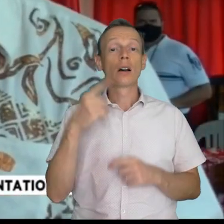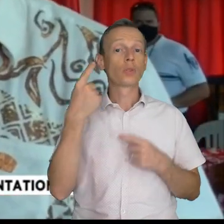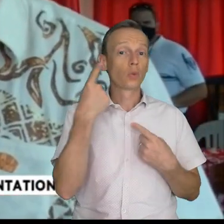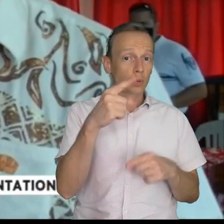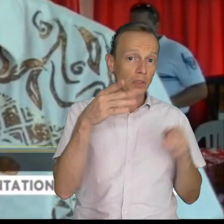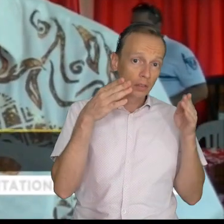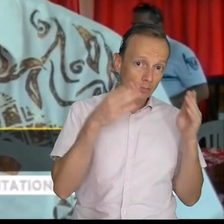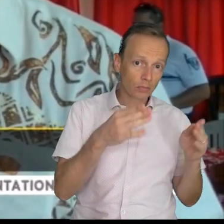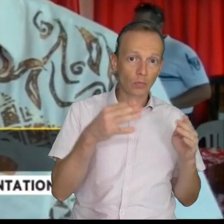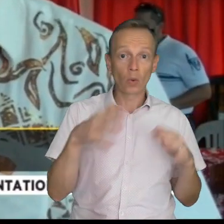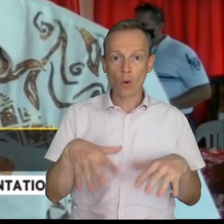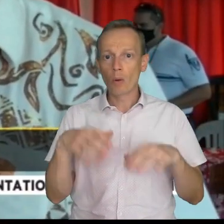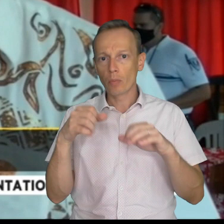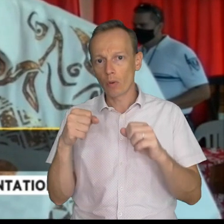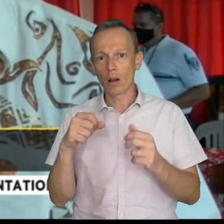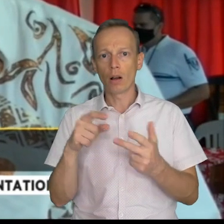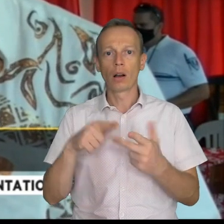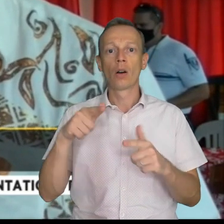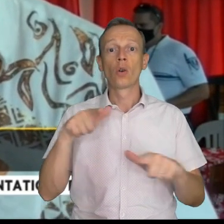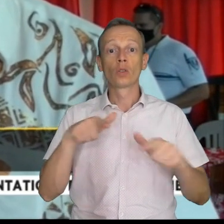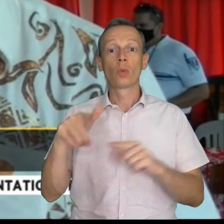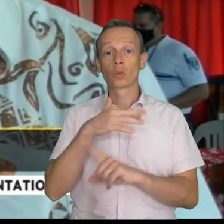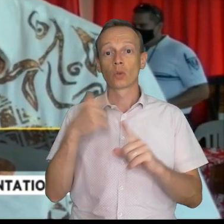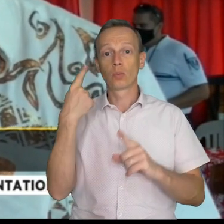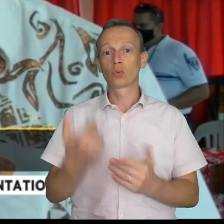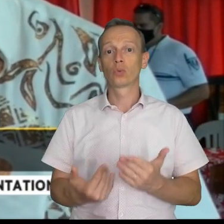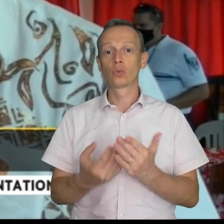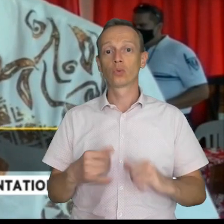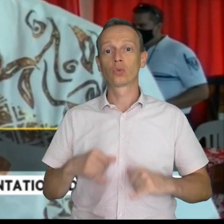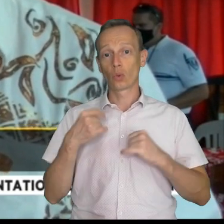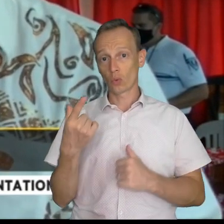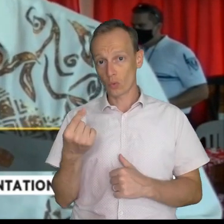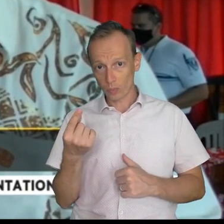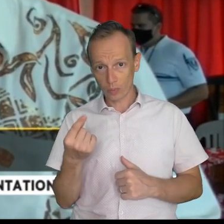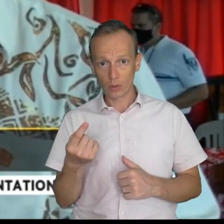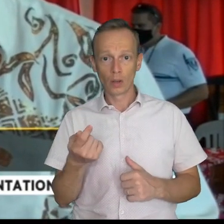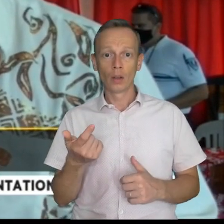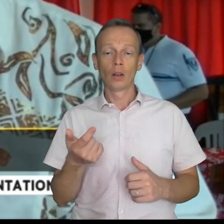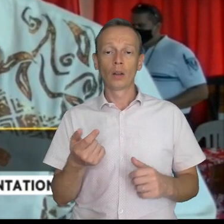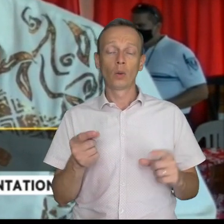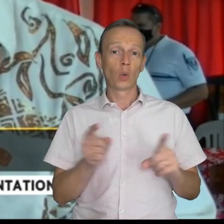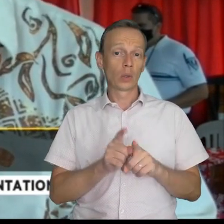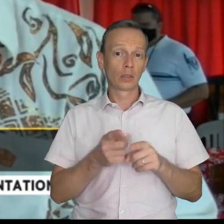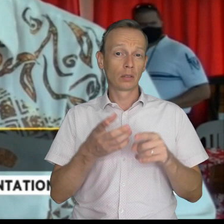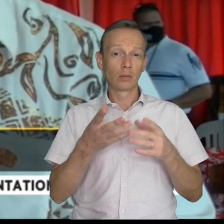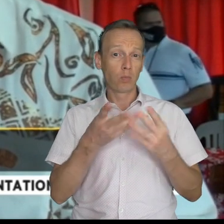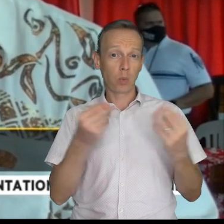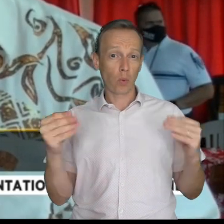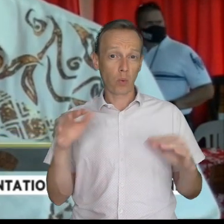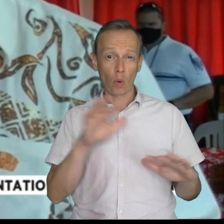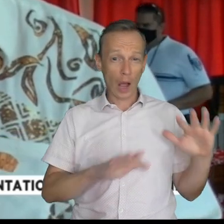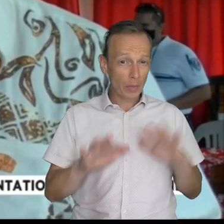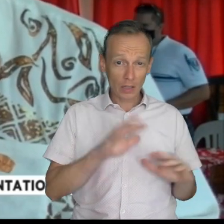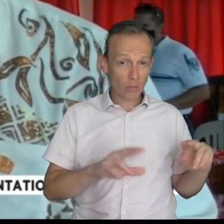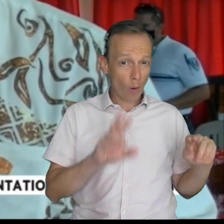tourisme, à l'emploi, jusqu'au logement social pour les jeunes ménages. Et beaucoup